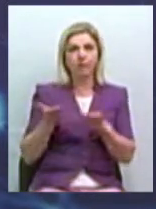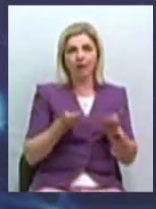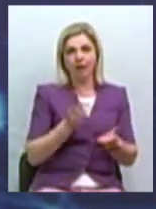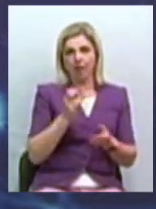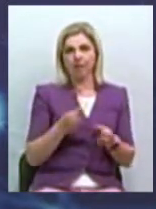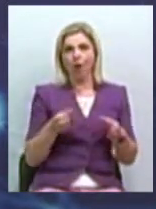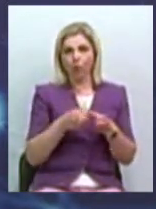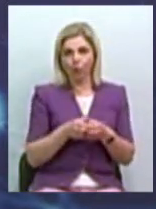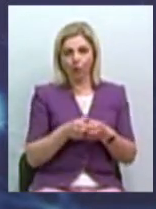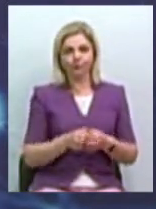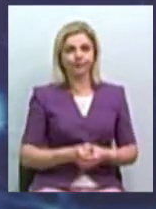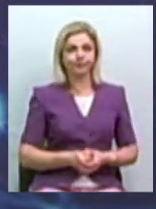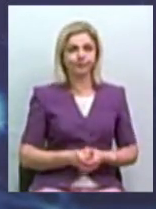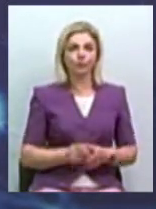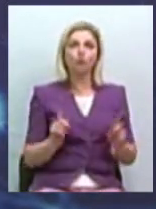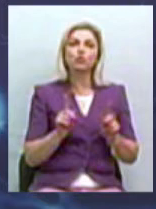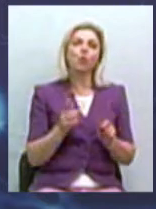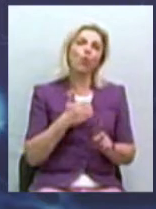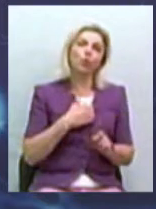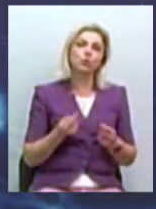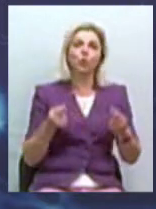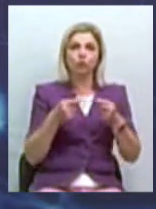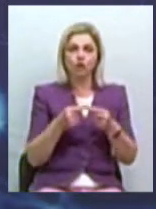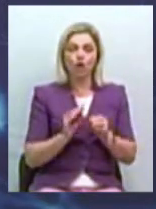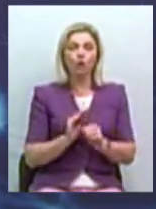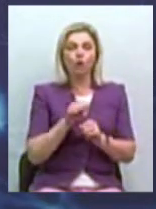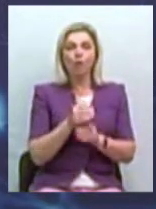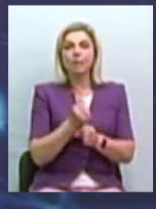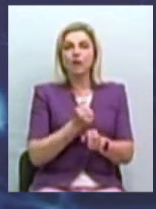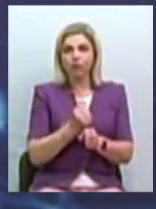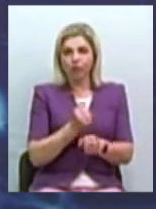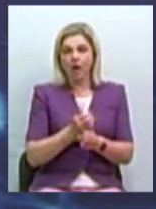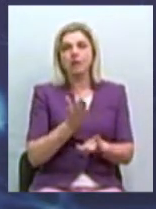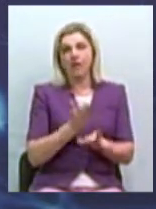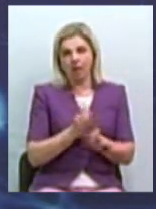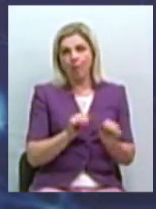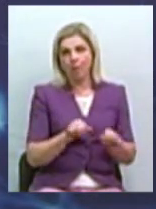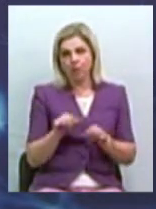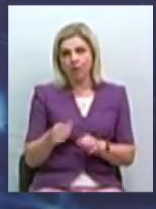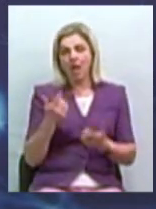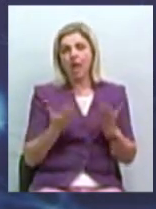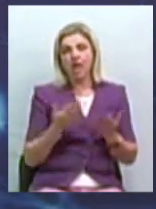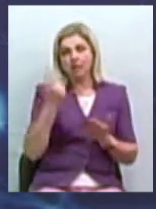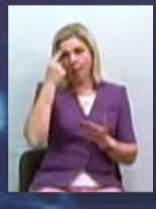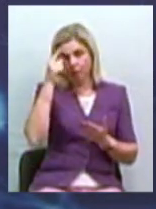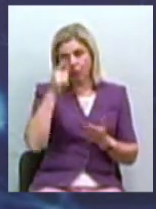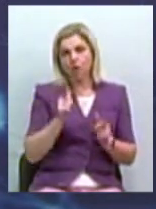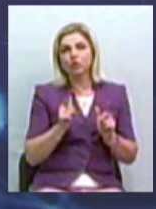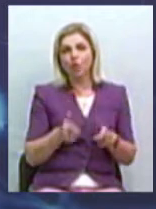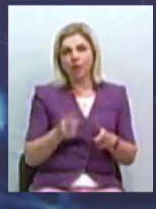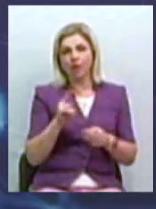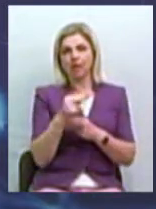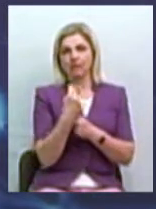групу. Може щось уточнити, доопрацювати. Є можливість доопрацювати проєкт, якщо автор згоден на зауваження